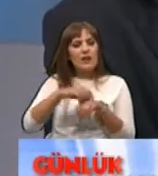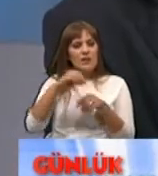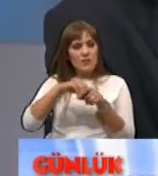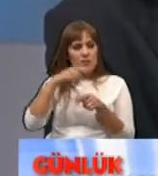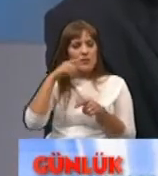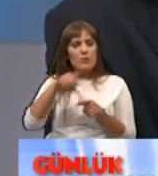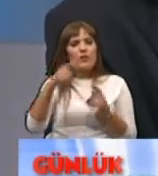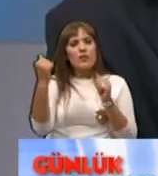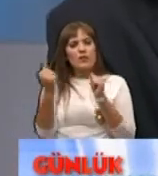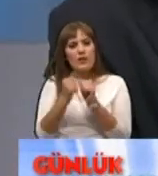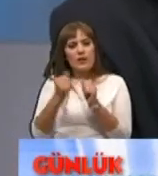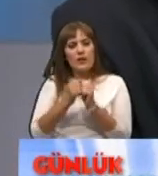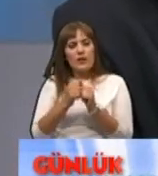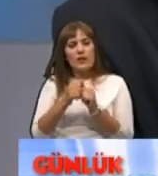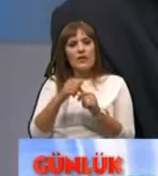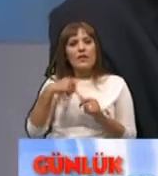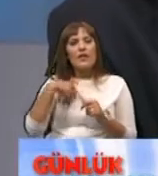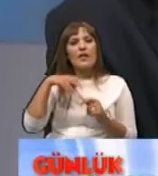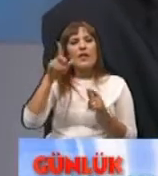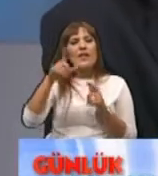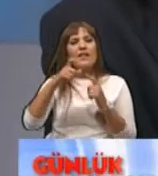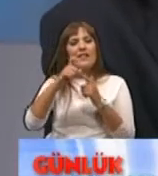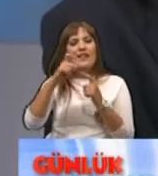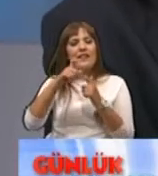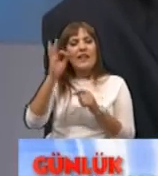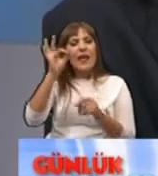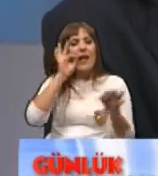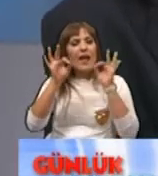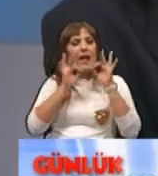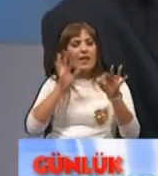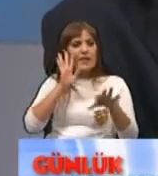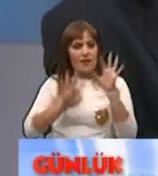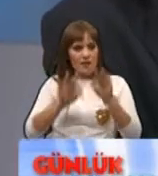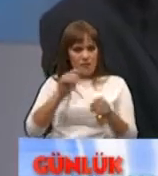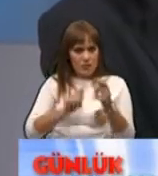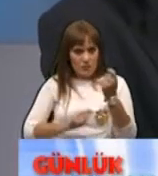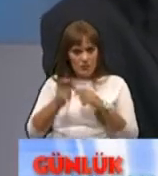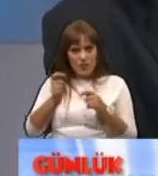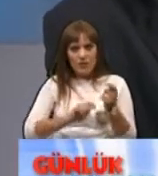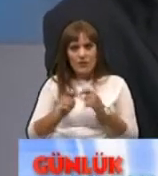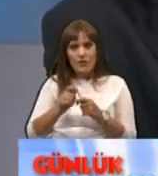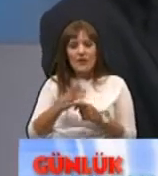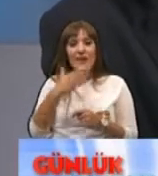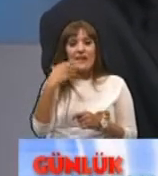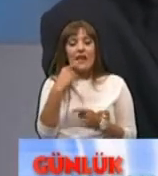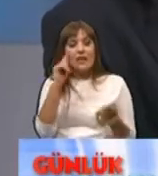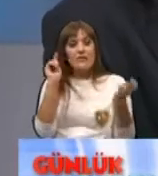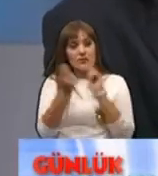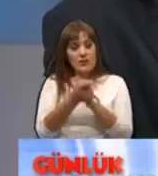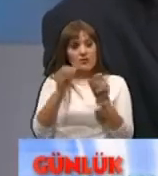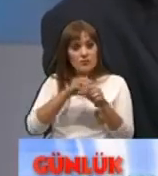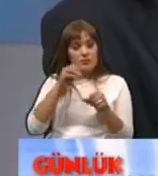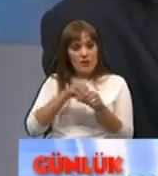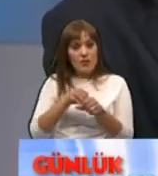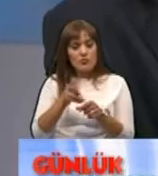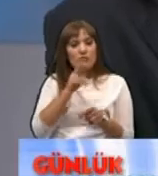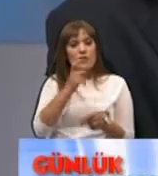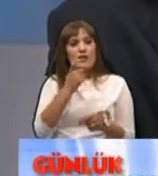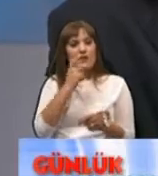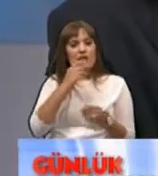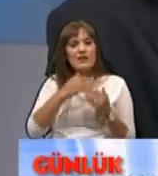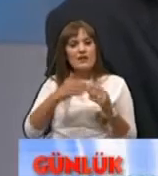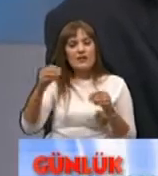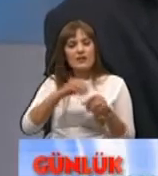Bunun yanında işte leke tedavisinde kullanıyoruz lazer tedavisini. Ve gençleştirme de son yıllarda